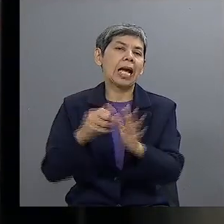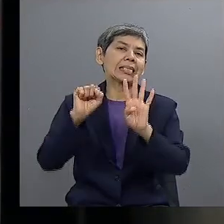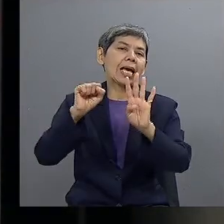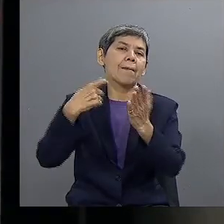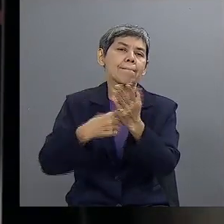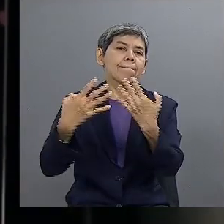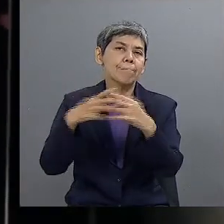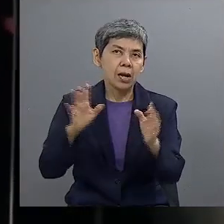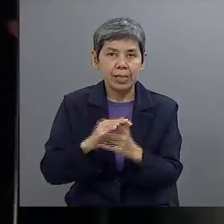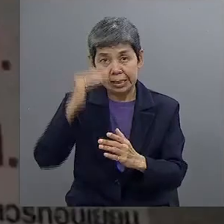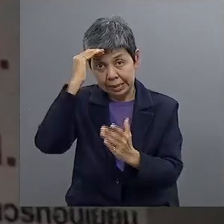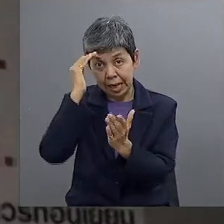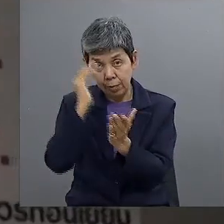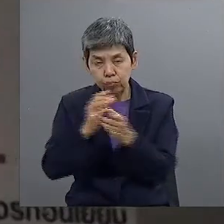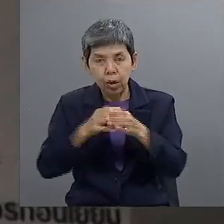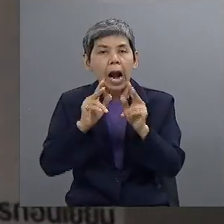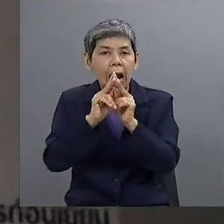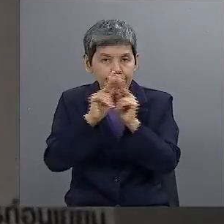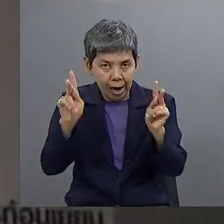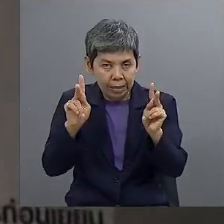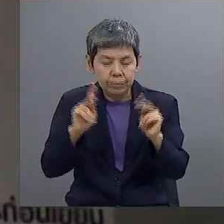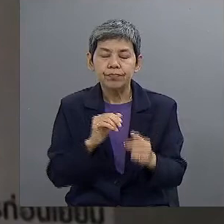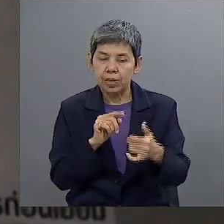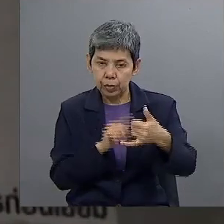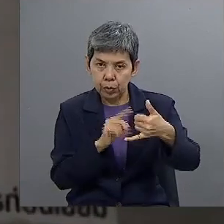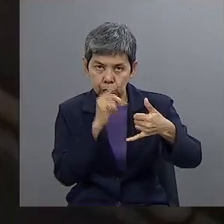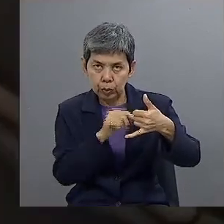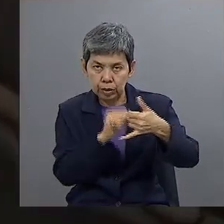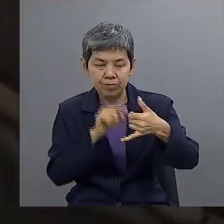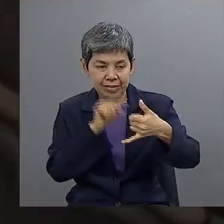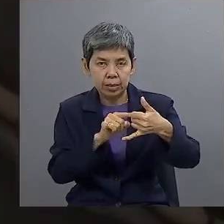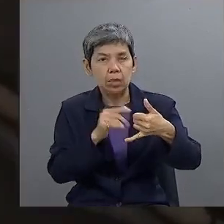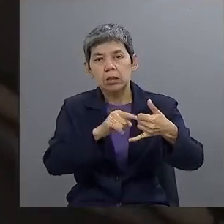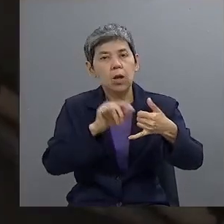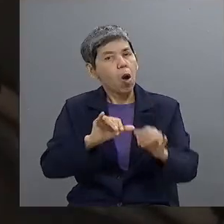หน้าที่ตั้งคณะกรรมการสอบสวนทางวินัยและมีคำสั่งให้ออกจากราชการไว้ก่อนนะครับ